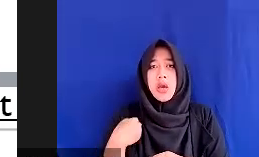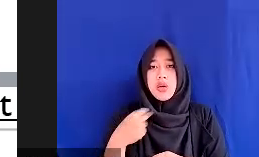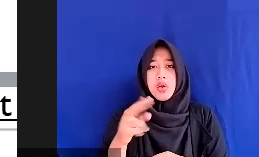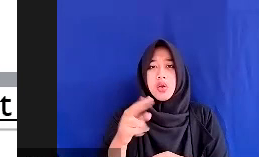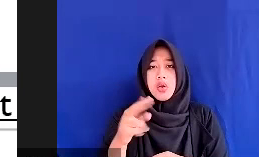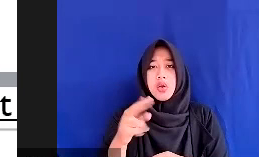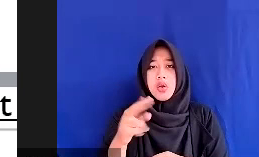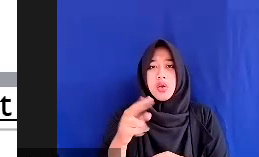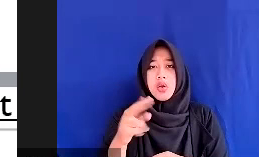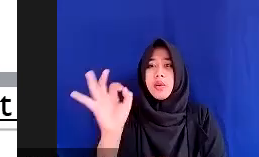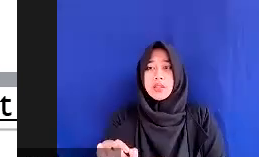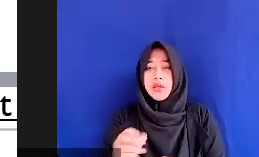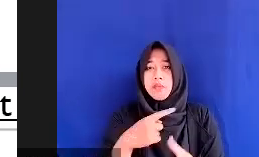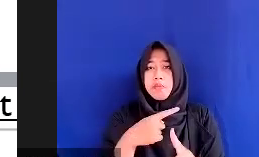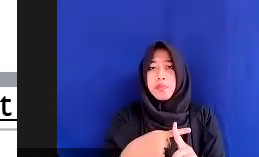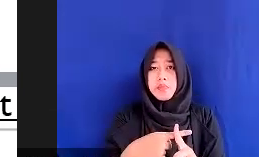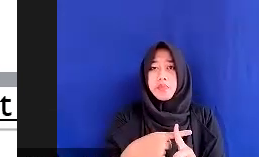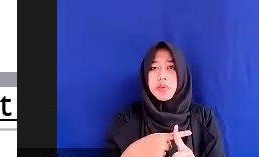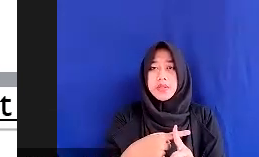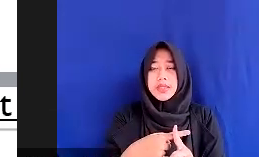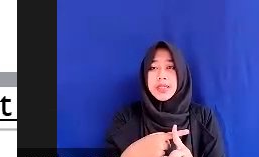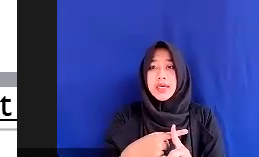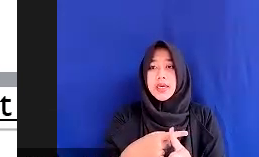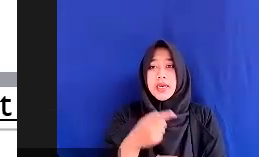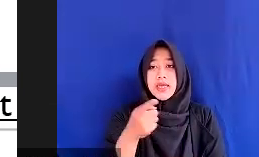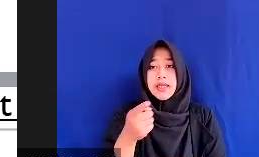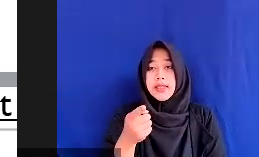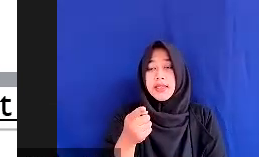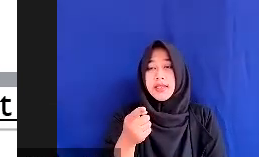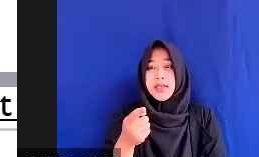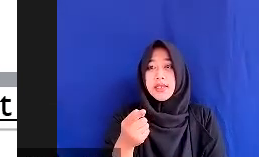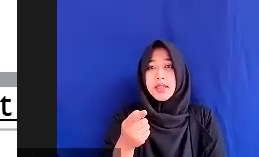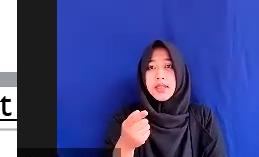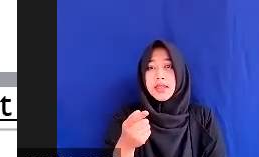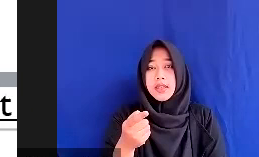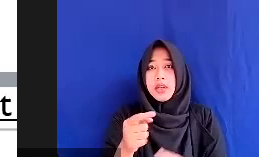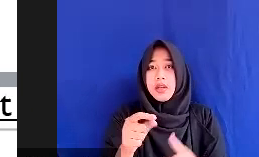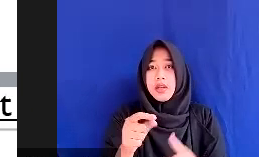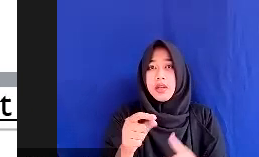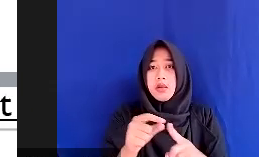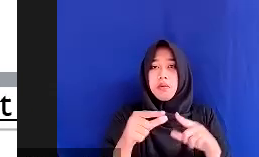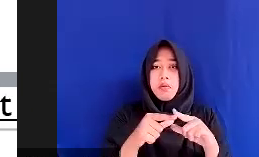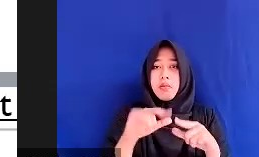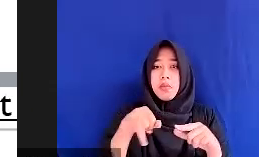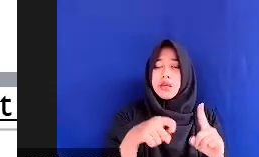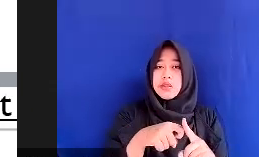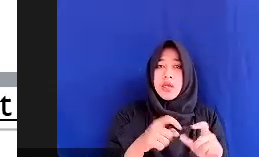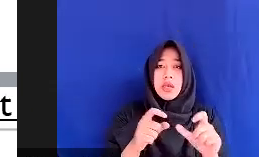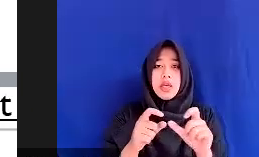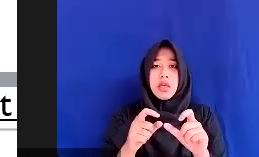25% plus 10-an%. Jadi ini adalah untuk pajak, untuk safety net, tapi ini